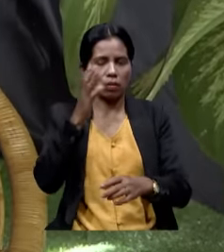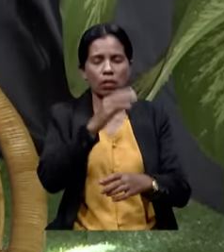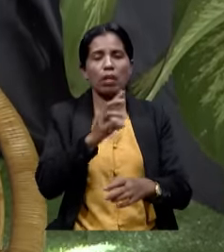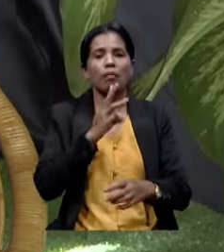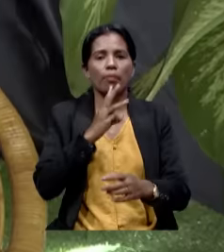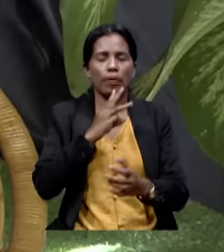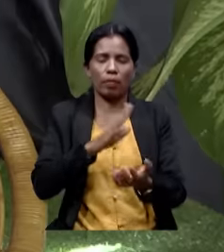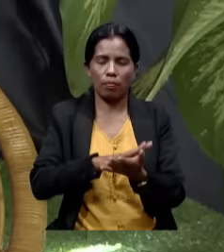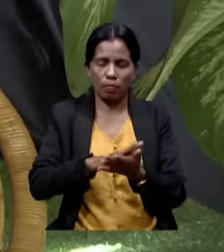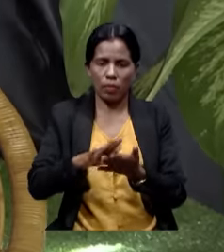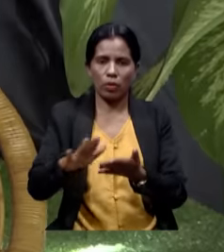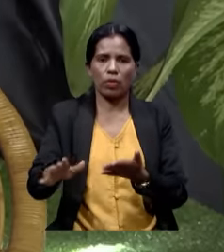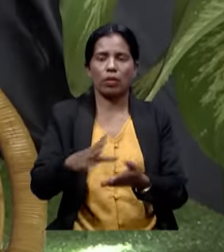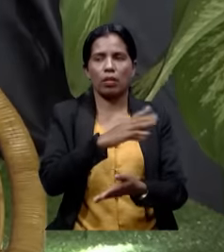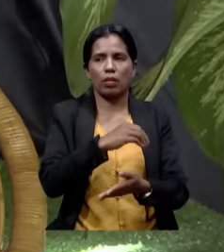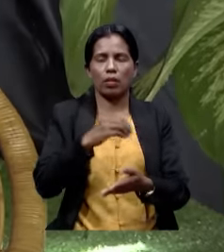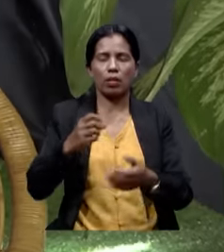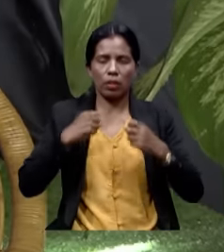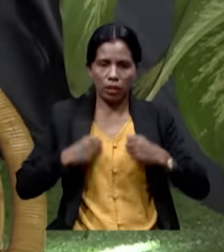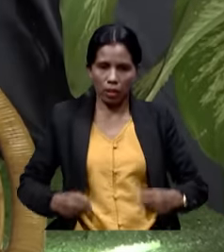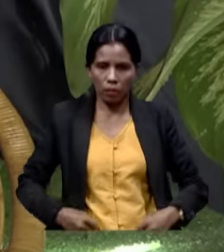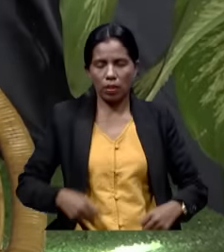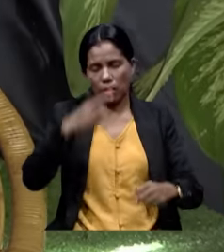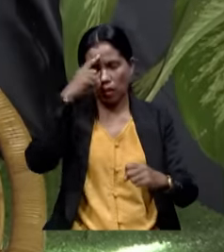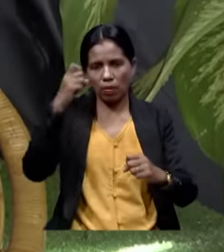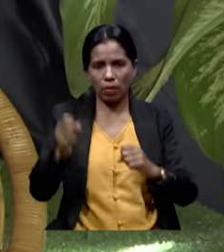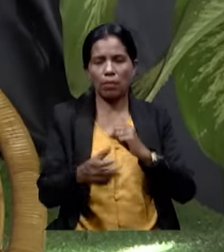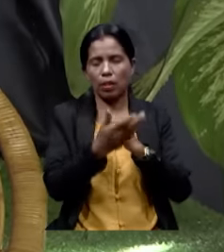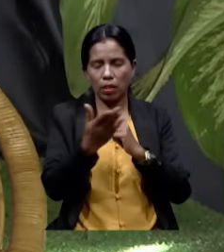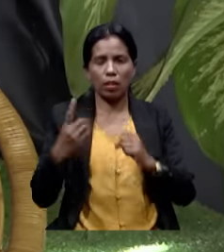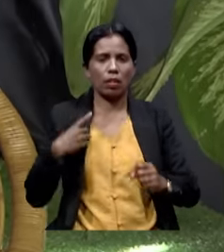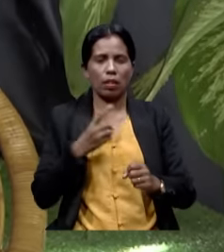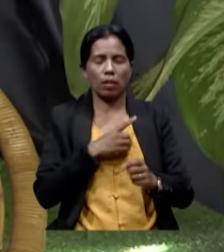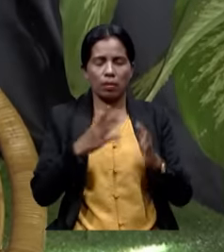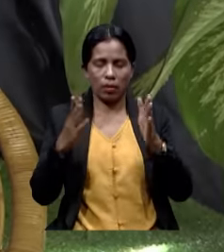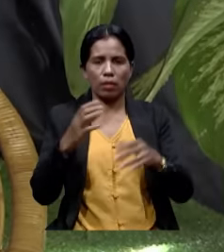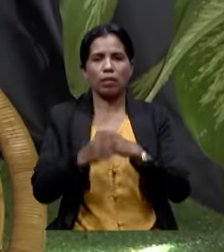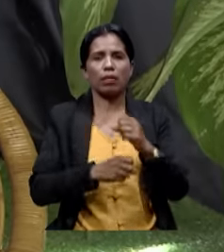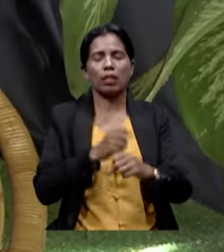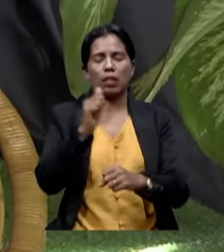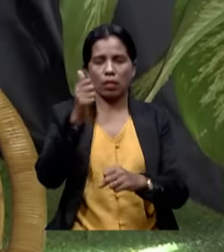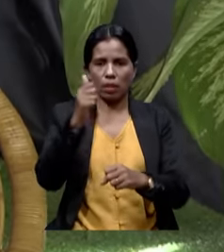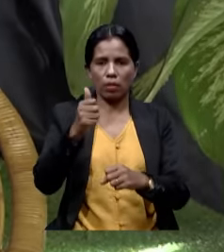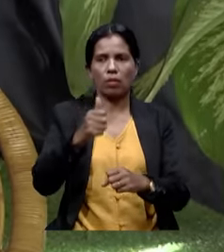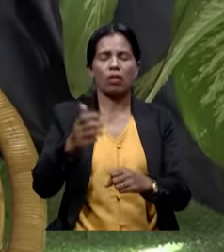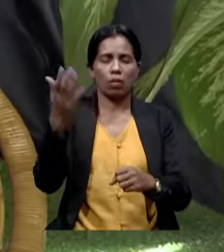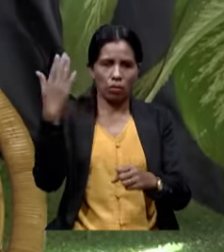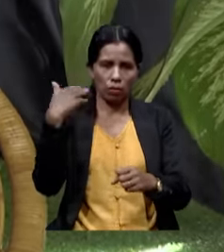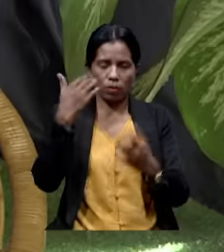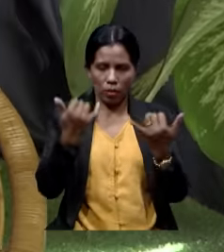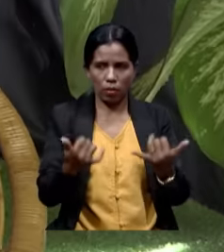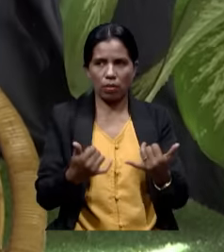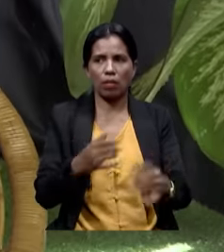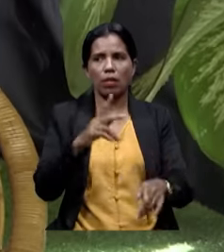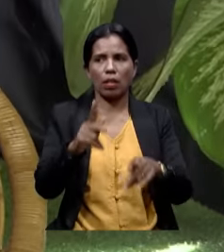bemos, asunto Saude tambah nemak dadaung ne tinan deste tinan sandulu kutuk mai to mai dagora ne